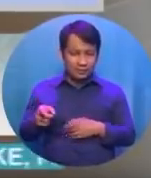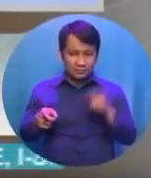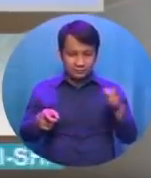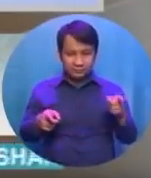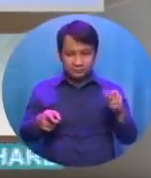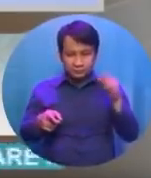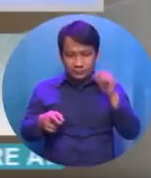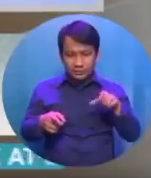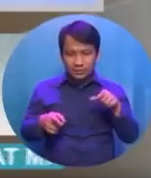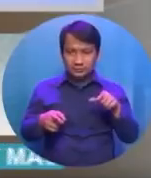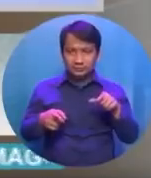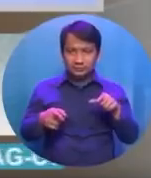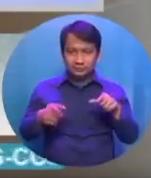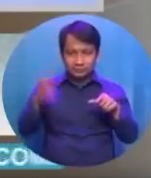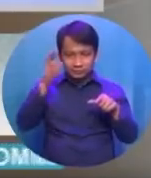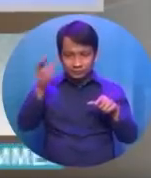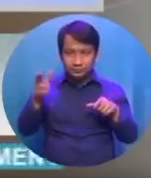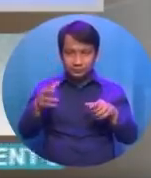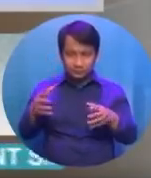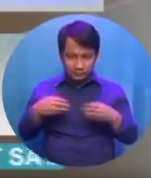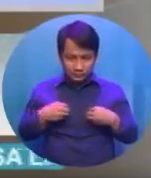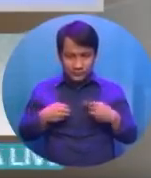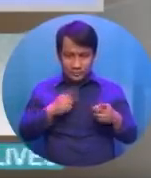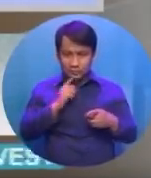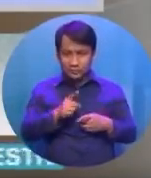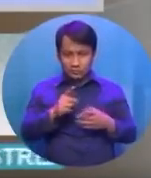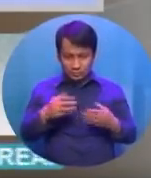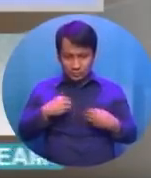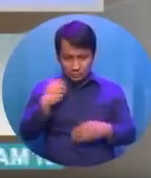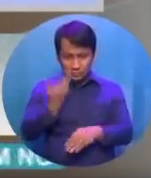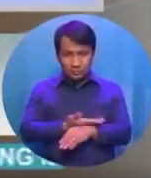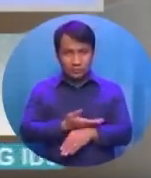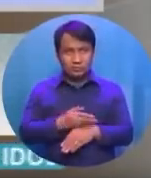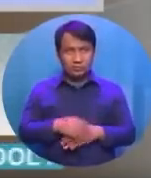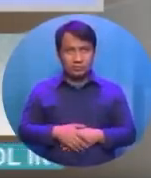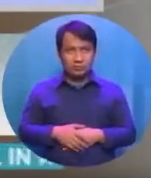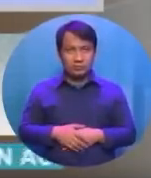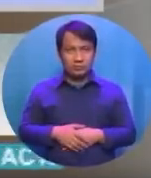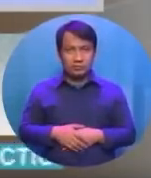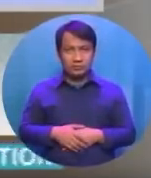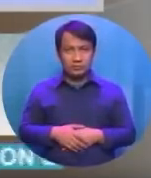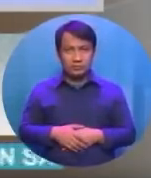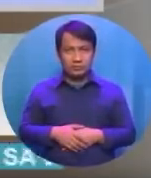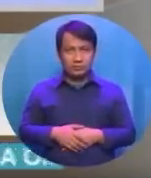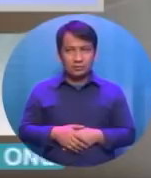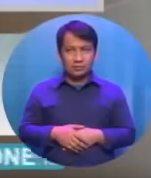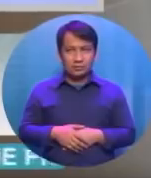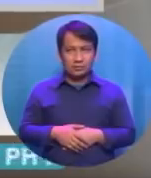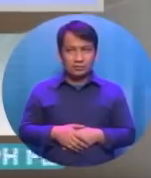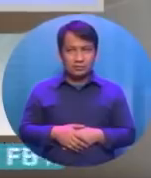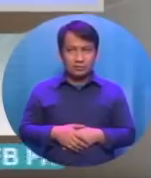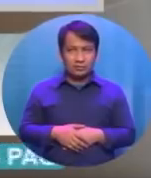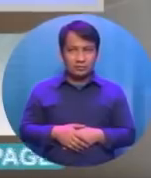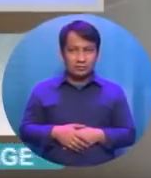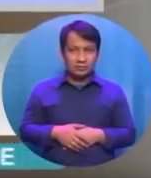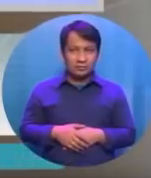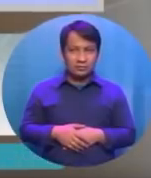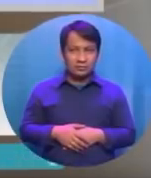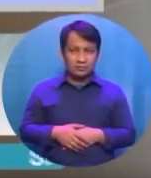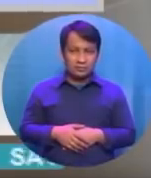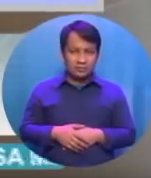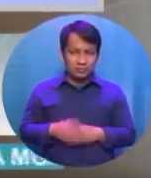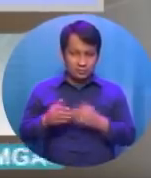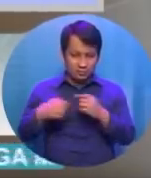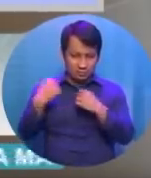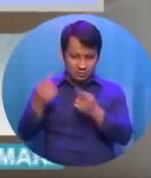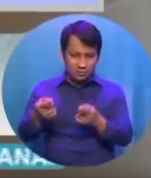ni Marilyn, Rene, inaamin mo na anak mo talaga? Anak ko po. Okay. Yun ang inaamin ko po. Okay. Well,